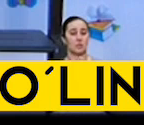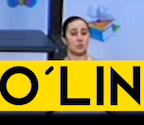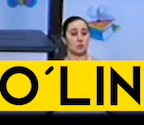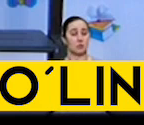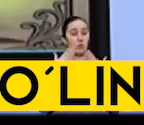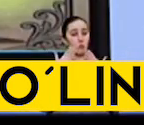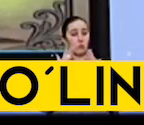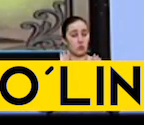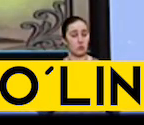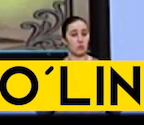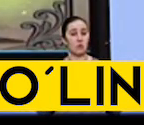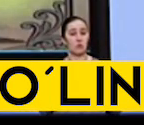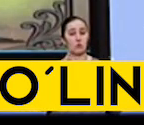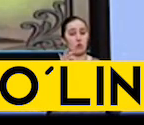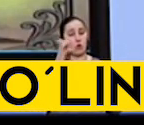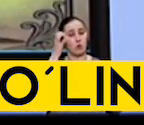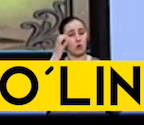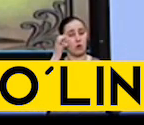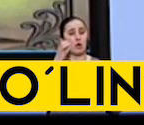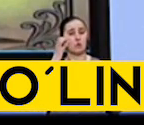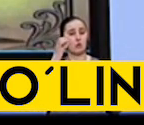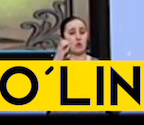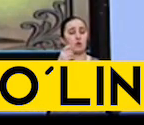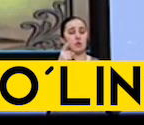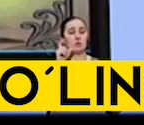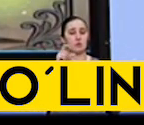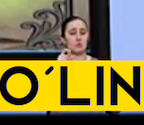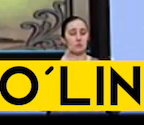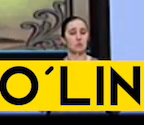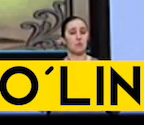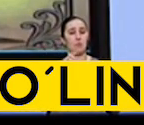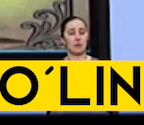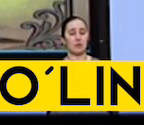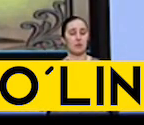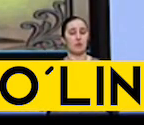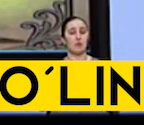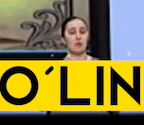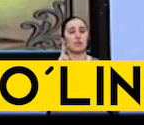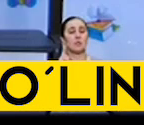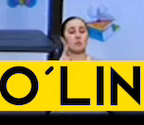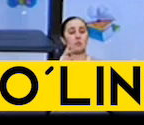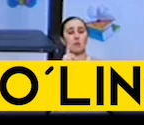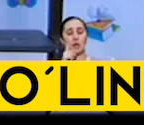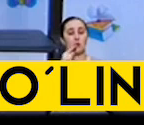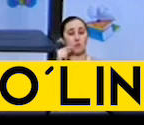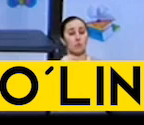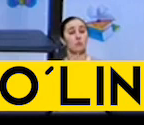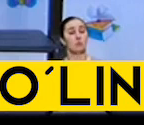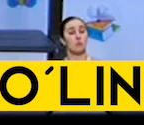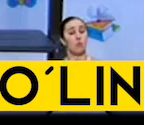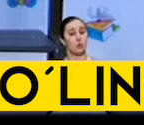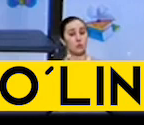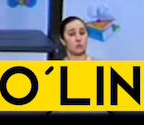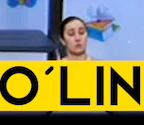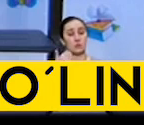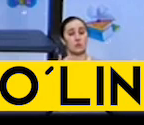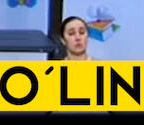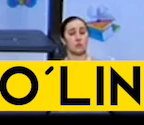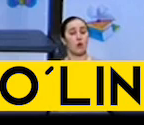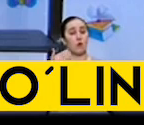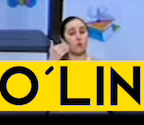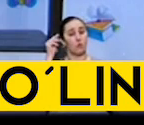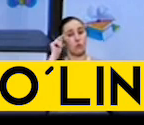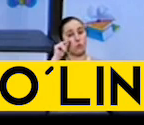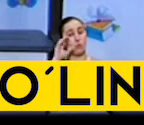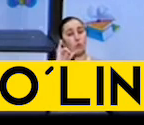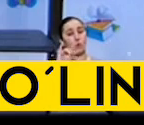o'qib o'rganamiz. Donolarning donosi matni kimning qalamiga mansub? Bolajonlar, sizlar bilan